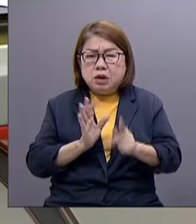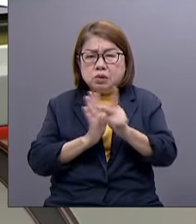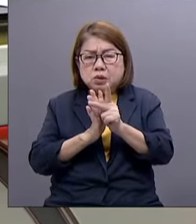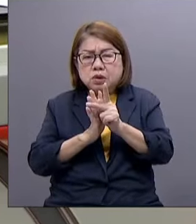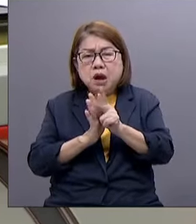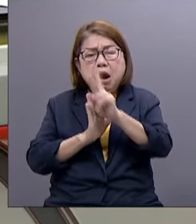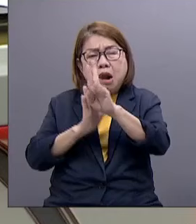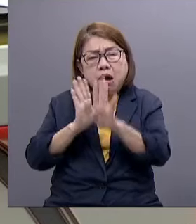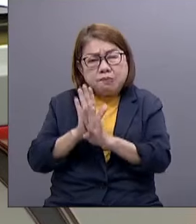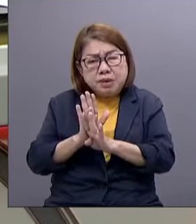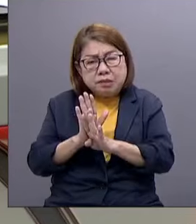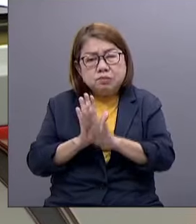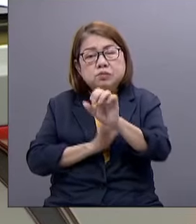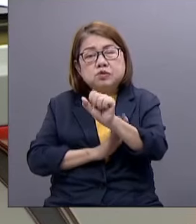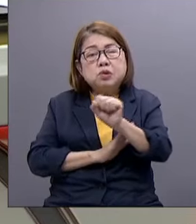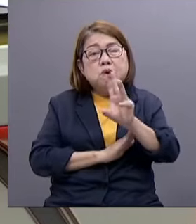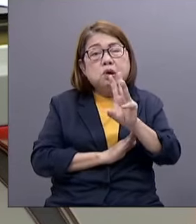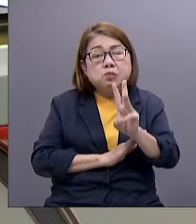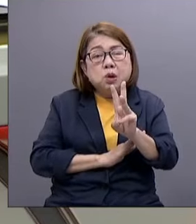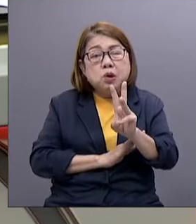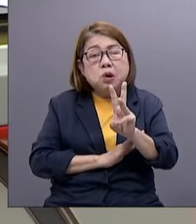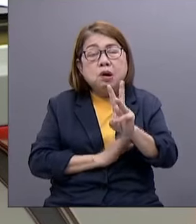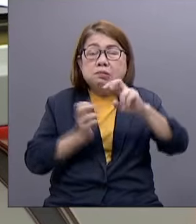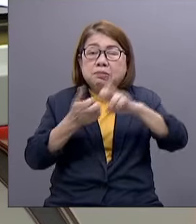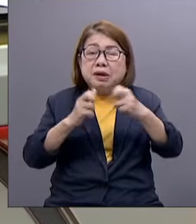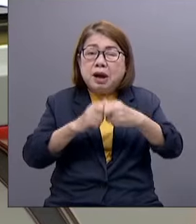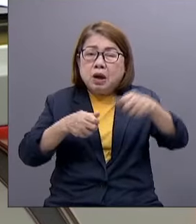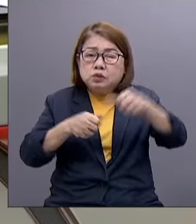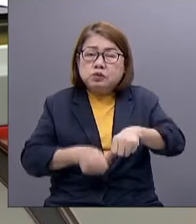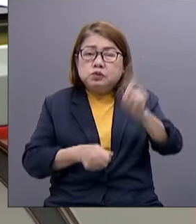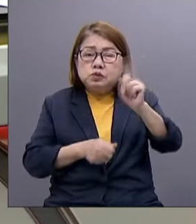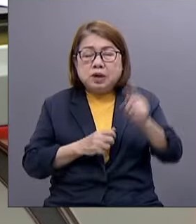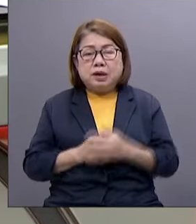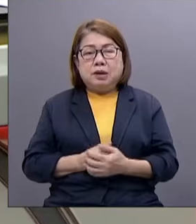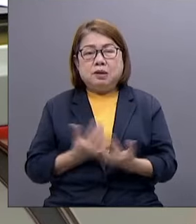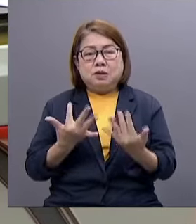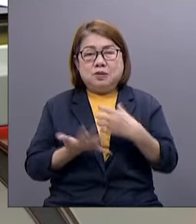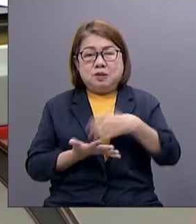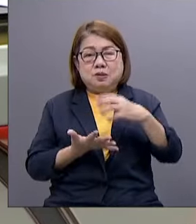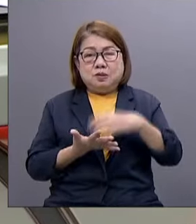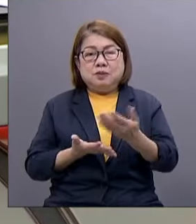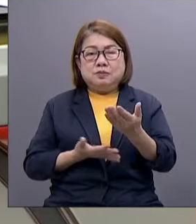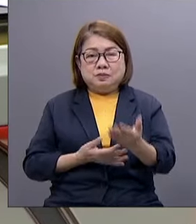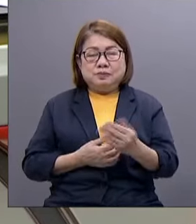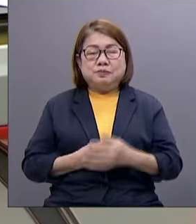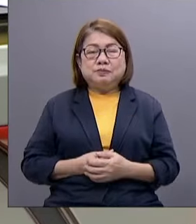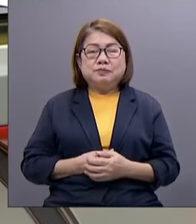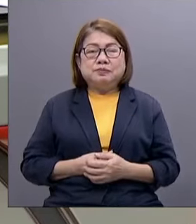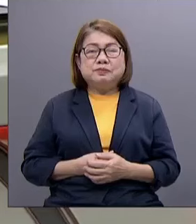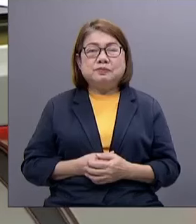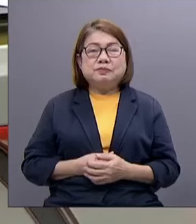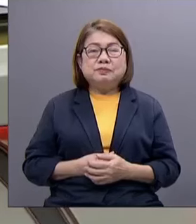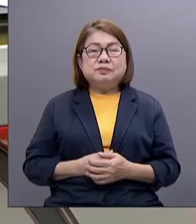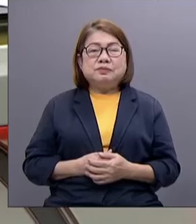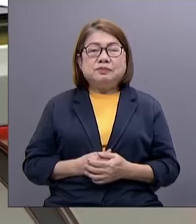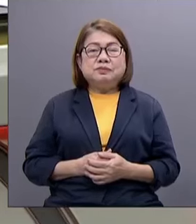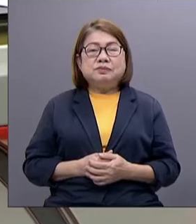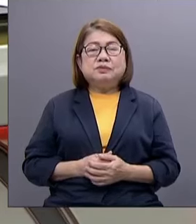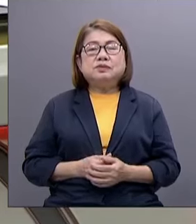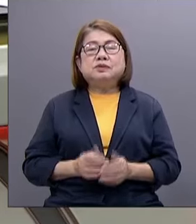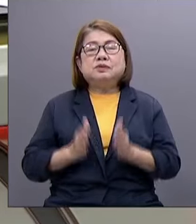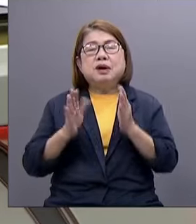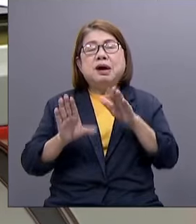าซึ่งสมาชิกวุฒิสภามันยังมีปัญหาอะไรอยู่หรือไม่นะคะติดตามเรื่องนี้เพิ่มเติมคุยกับคุณนรากรติยายนผู้สมัครสว